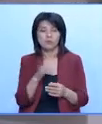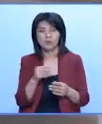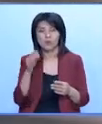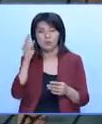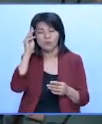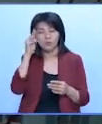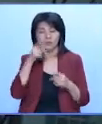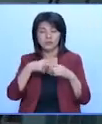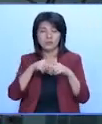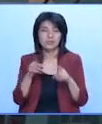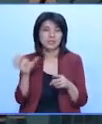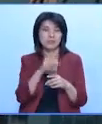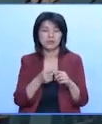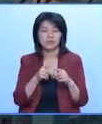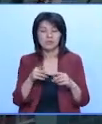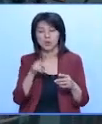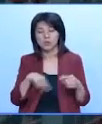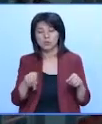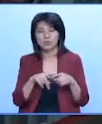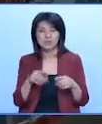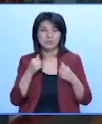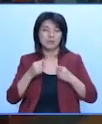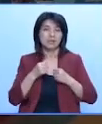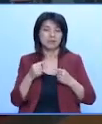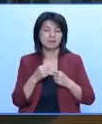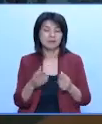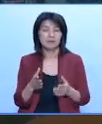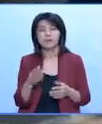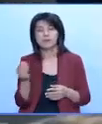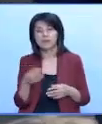научно-технические, туристическо-краеведческие кружки и спортивные секции. Благодаря этому проекту